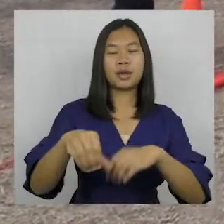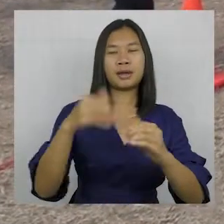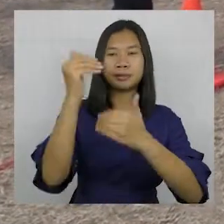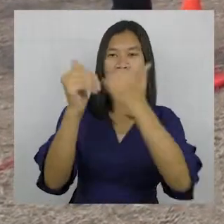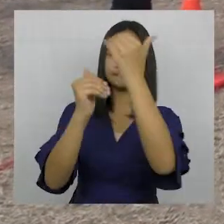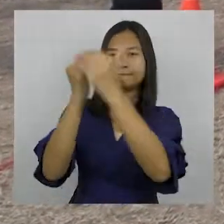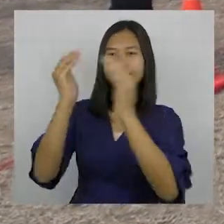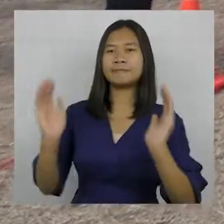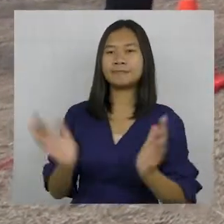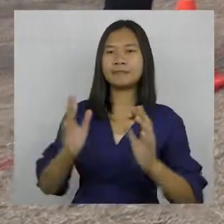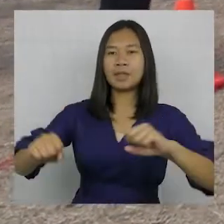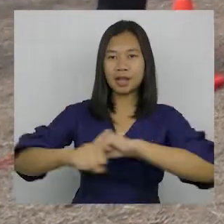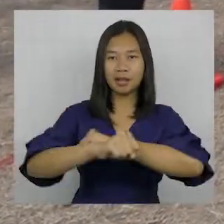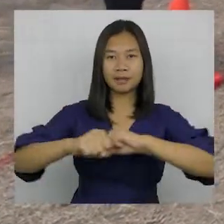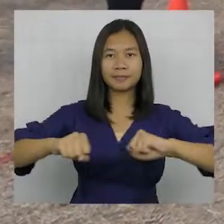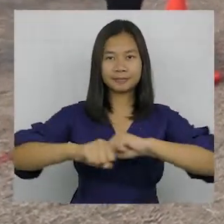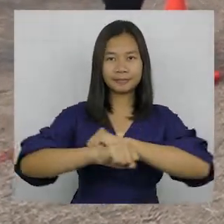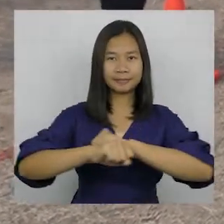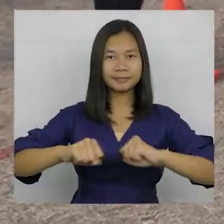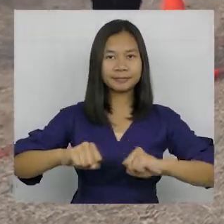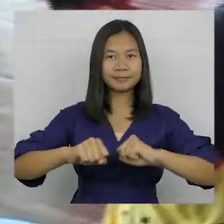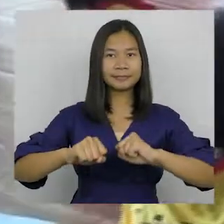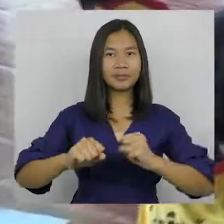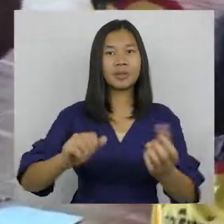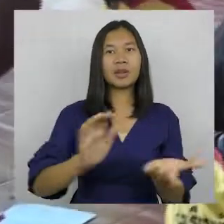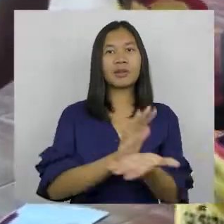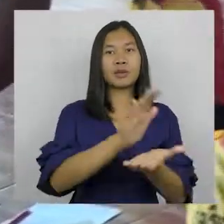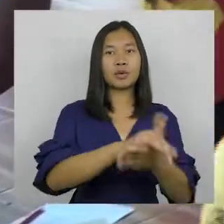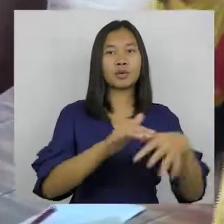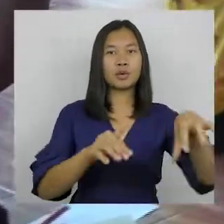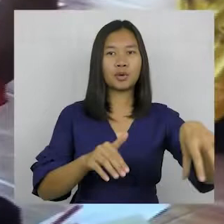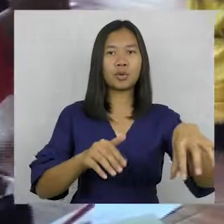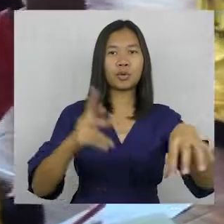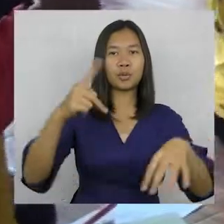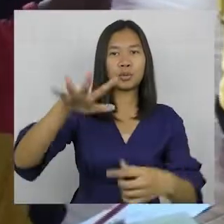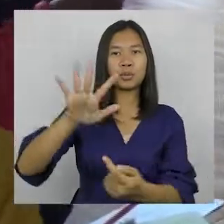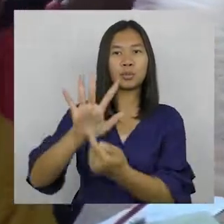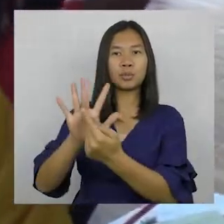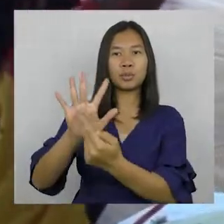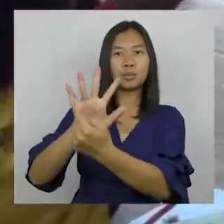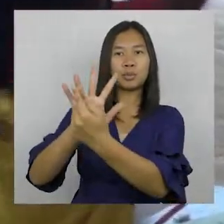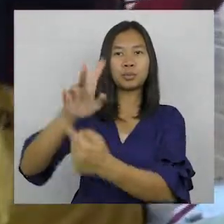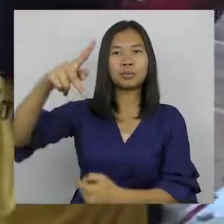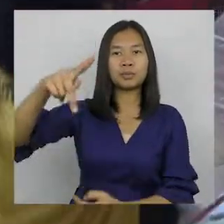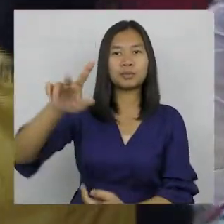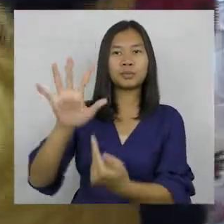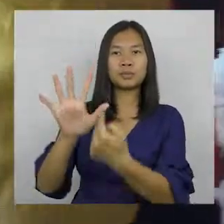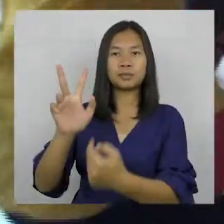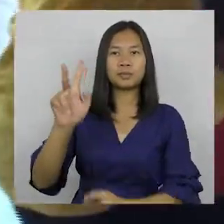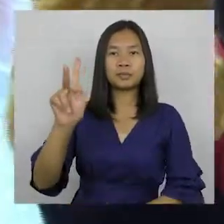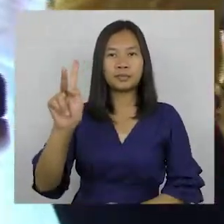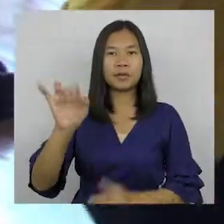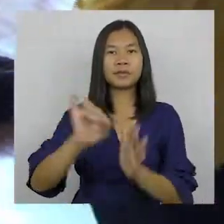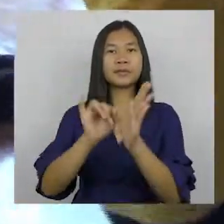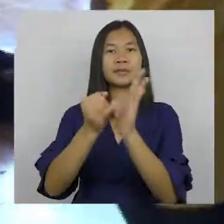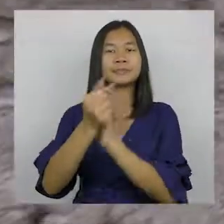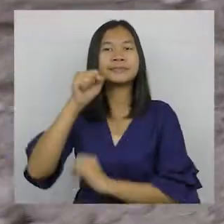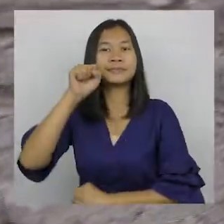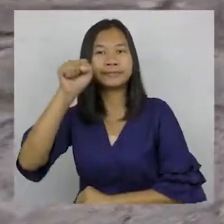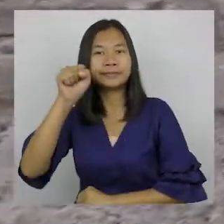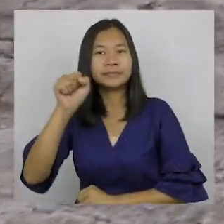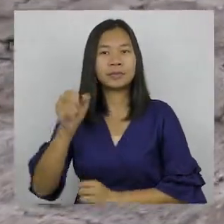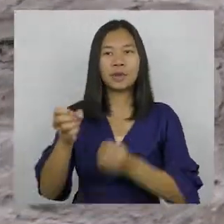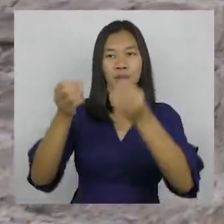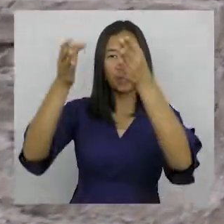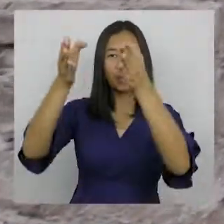กรรมส่งเสริมการออกกำลังกายและสุนทรียภาพณโรงเรียนบ้านภูเพ็กตำบลนาหัวบ่ออำเภอพนานิคมจังหวัดสกลนครโดยอ